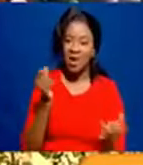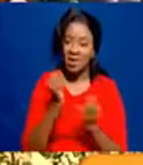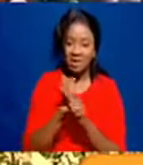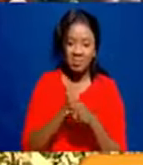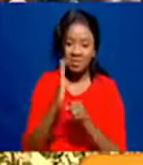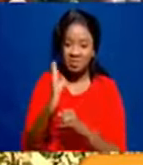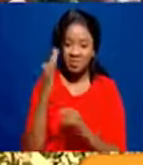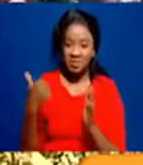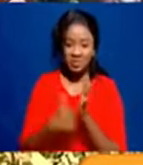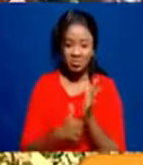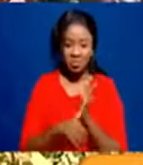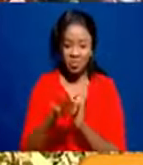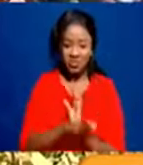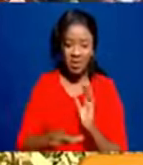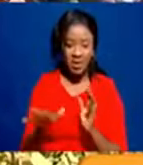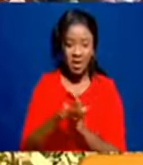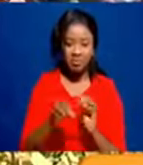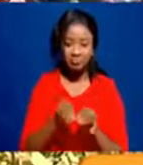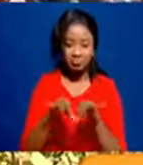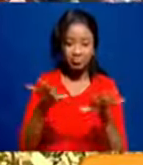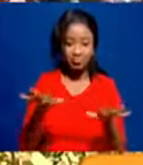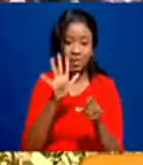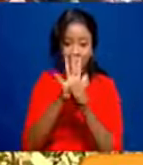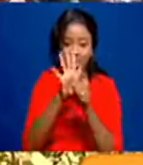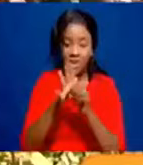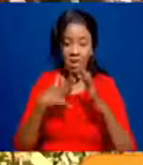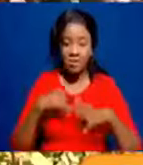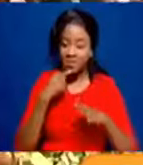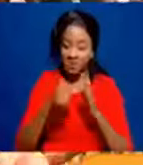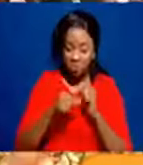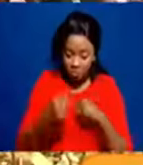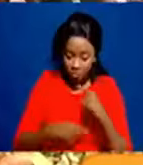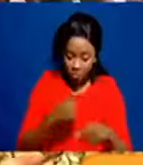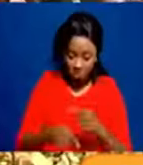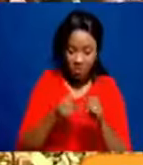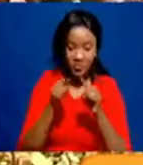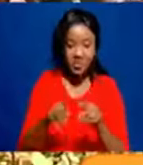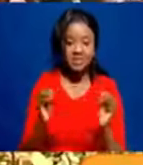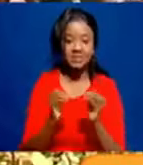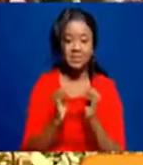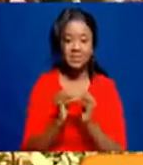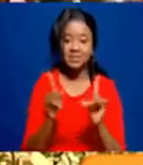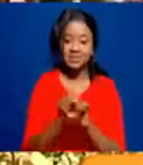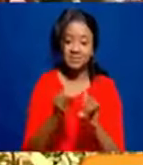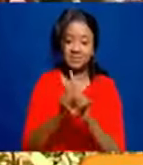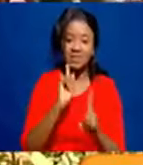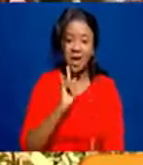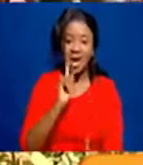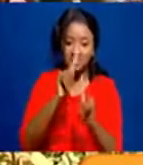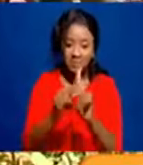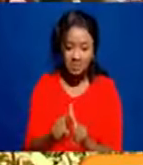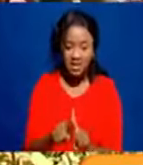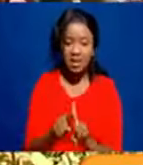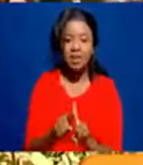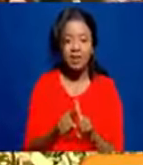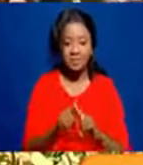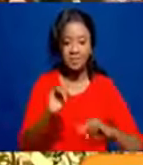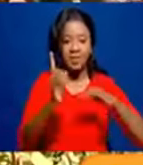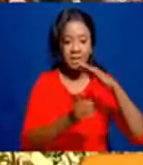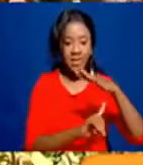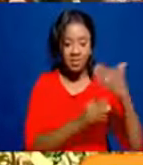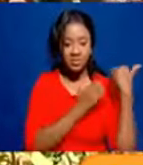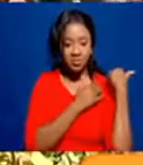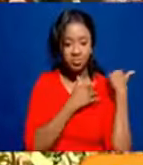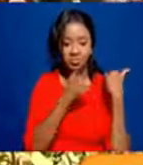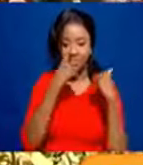wa usalama katika kijiji hiki. Wengi wanasema kwamba watazidi kufanya mikutano kama hii mpaka pale ambapo wizara